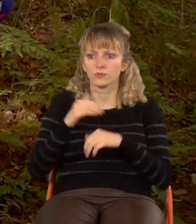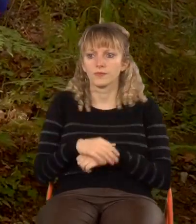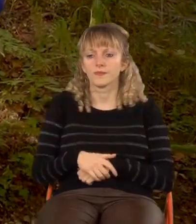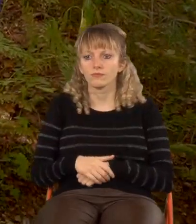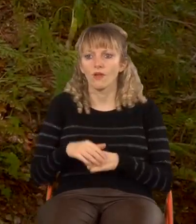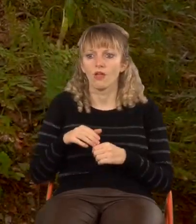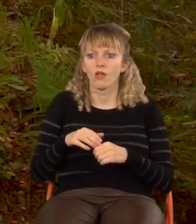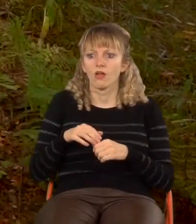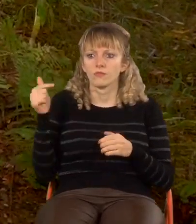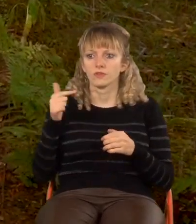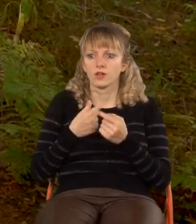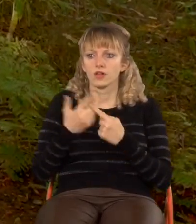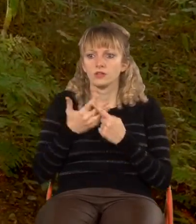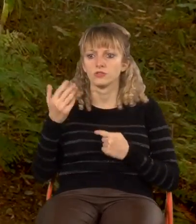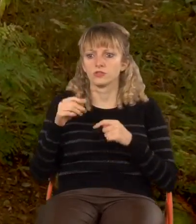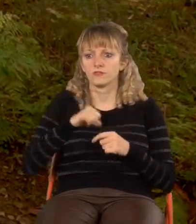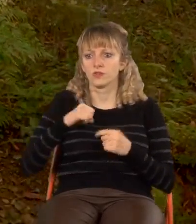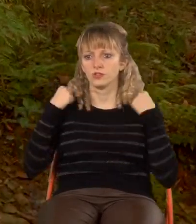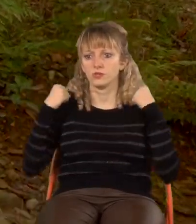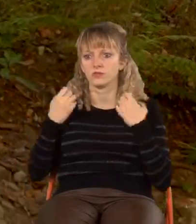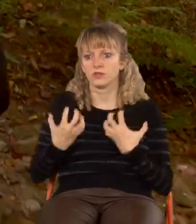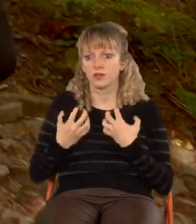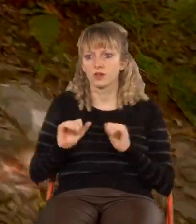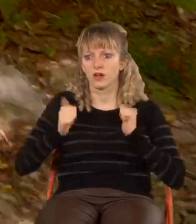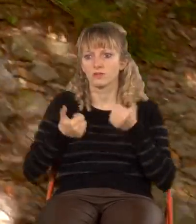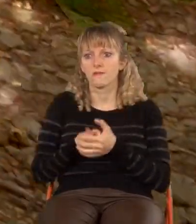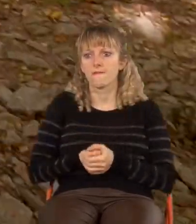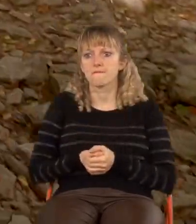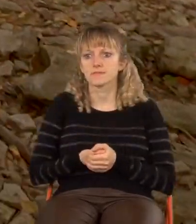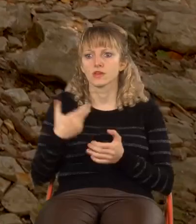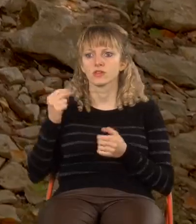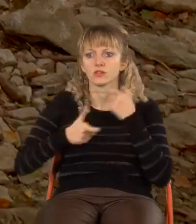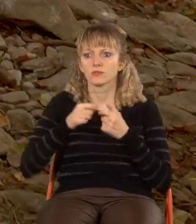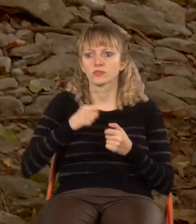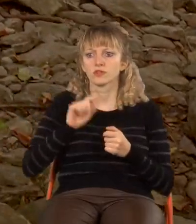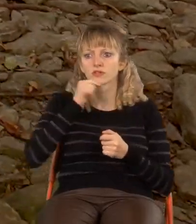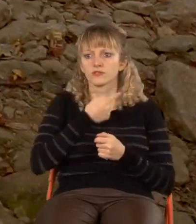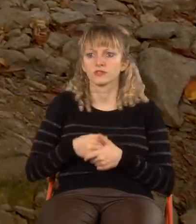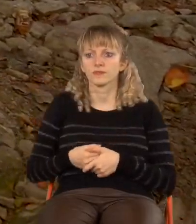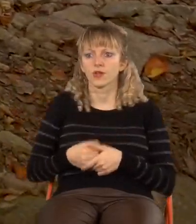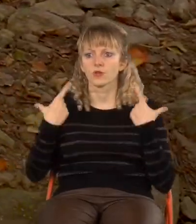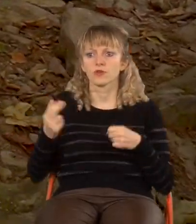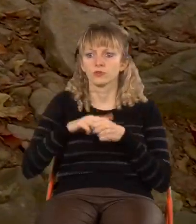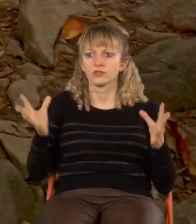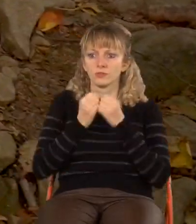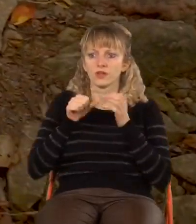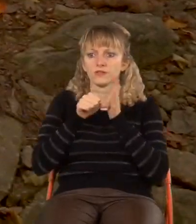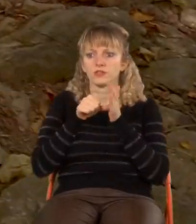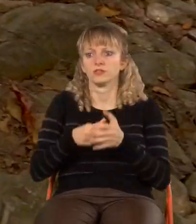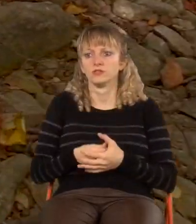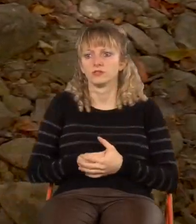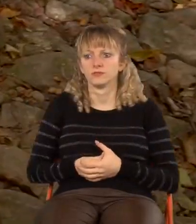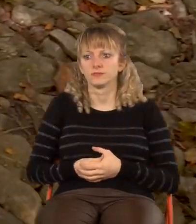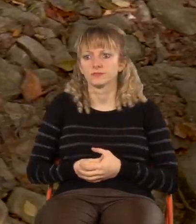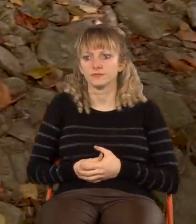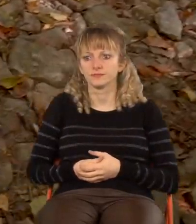w góry. Przede wszystkim powinien liczyć swoje siły na zamiary, żeby nie zrobić sobie krzywdy, ani